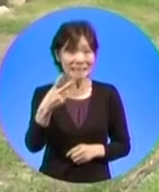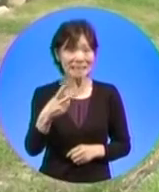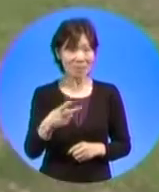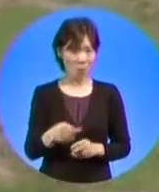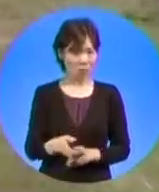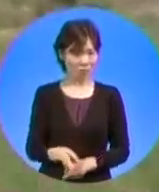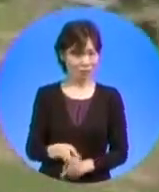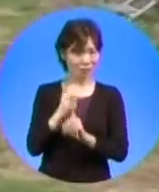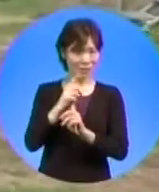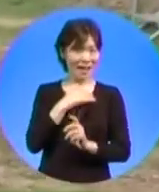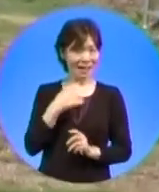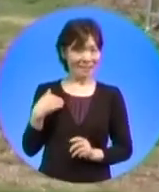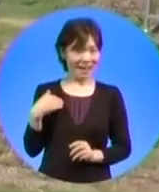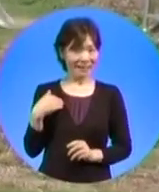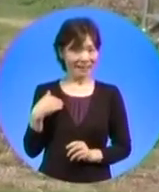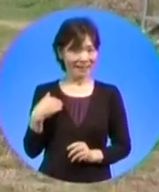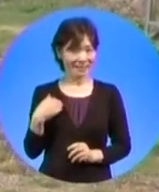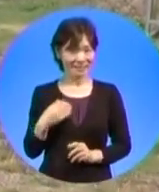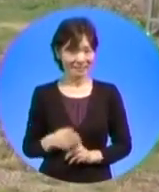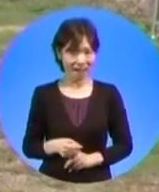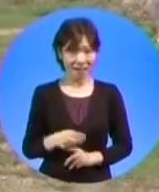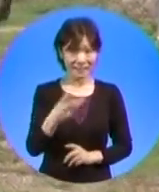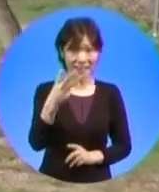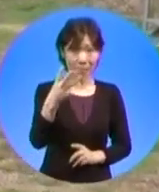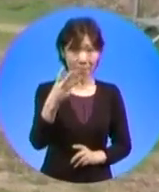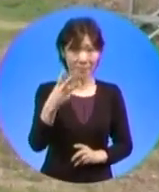釣れた。3匹目。